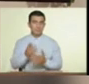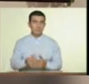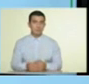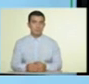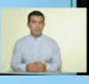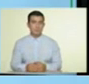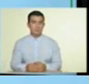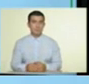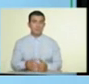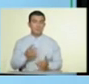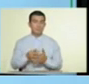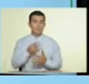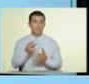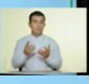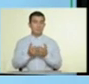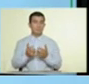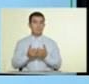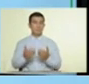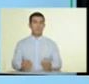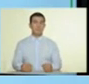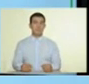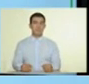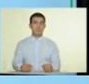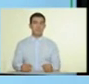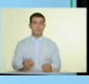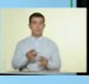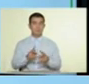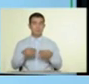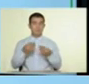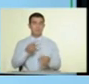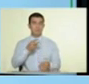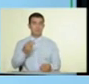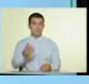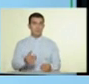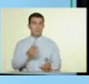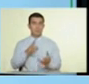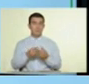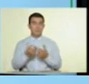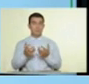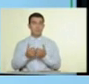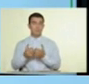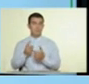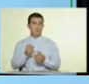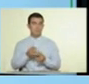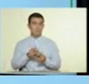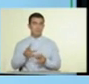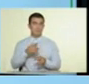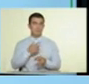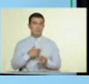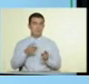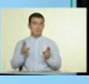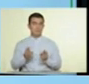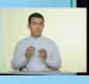qarating. Tenglamani yeching. Demak, bu yerda tenglamalar berilgan. Bularni yechishda ham biz taqsimot